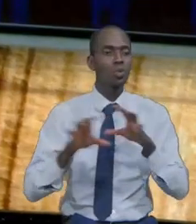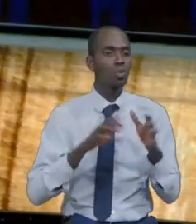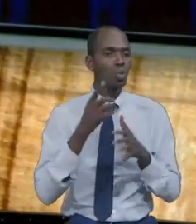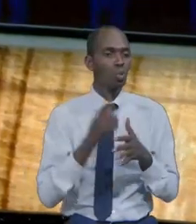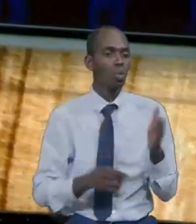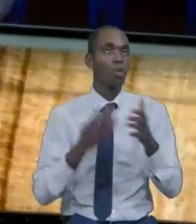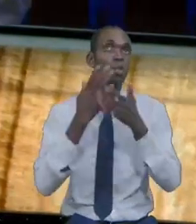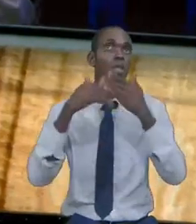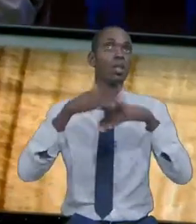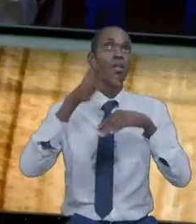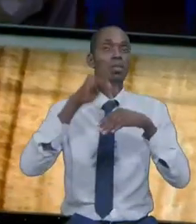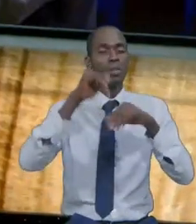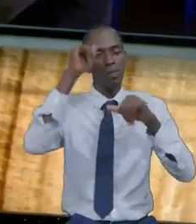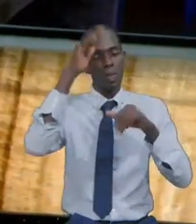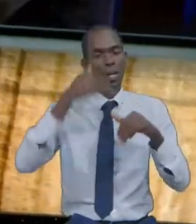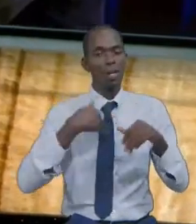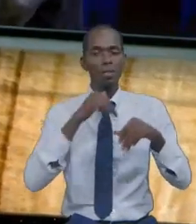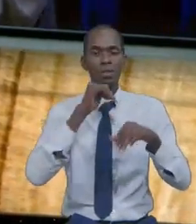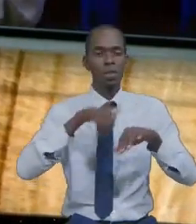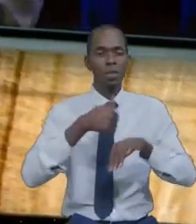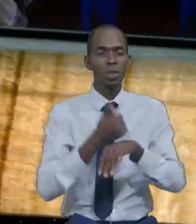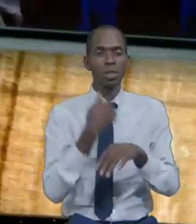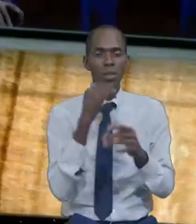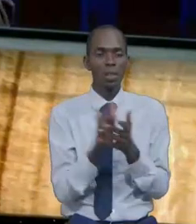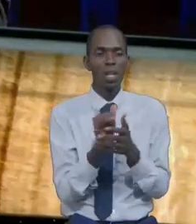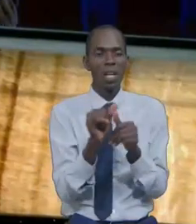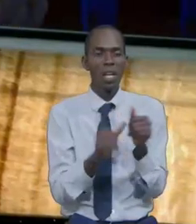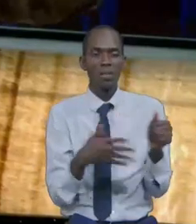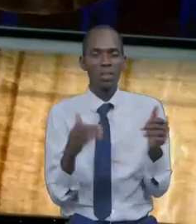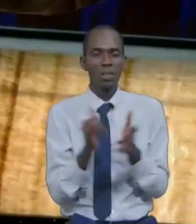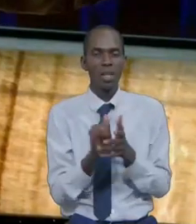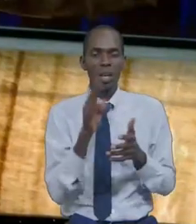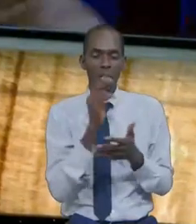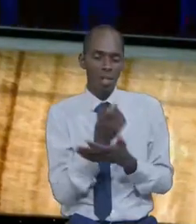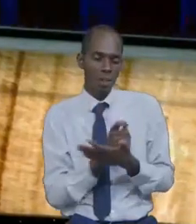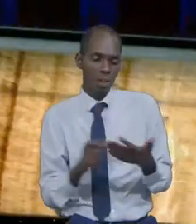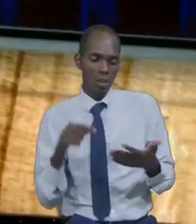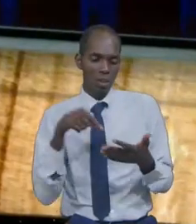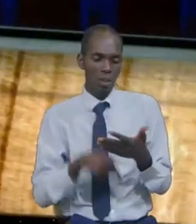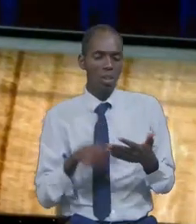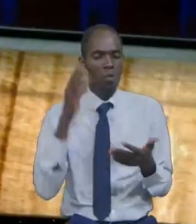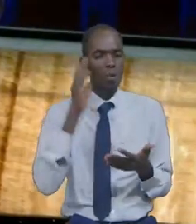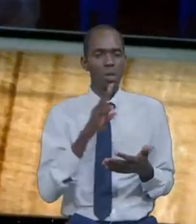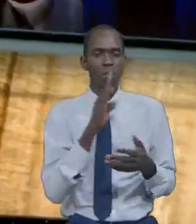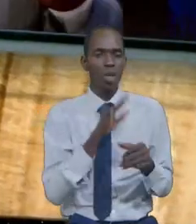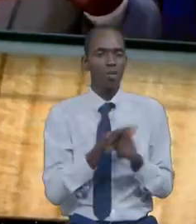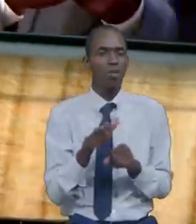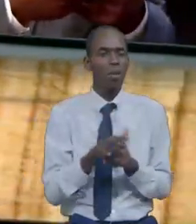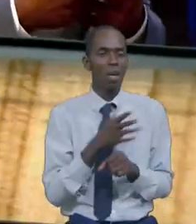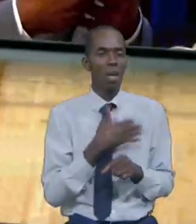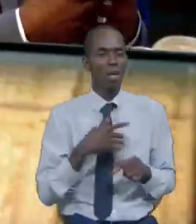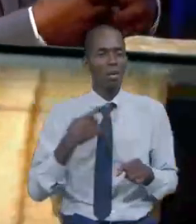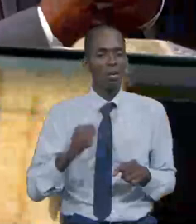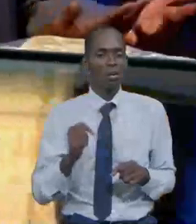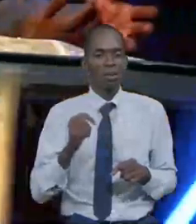pas ordonné. Il a dit, tout ce qui a écrit de moi à mon sujet sera accompli. Les pharisiens